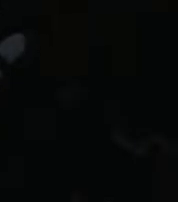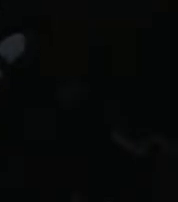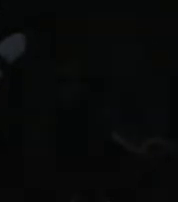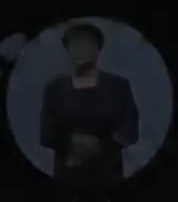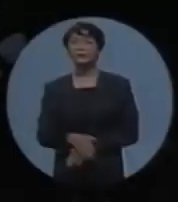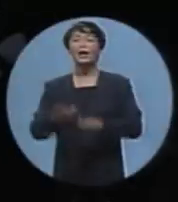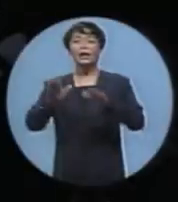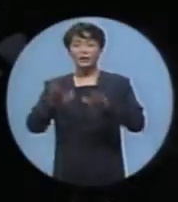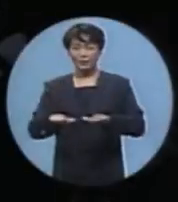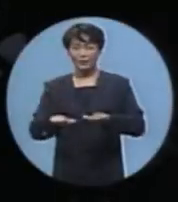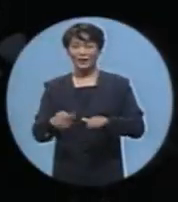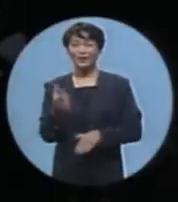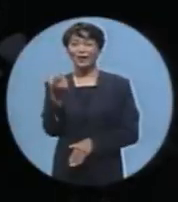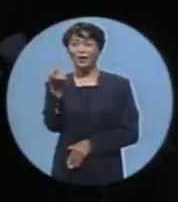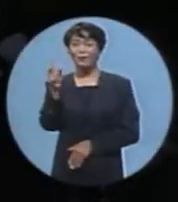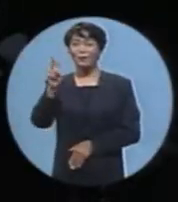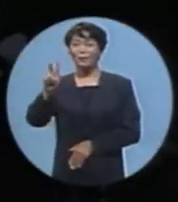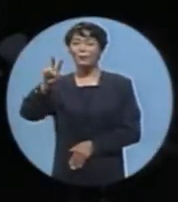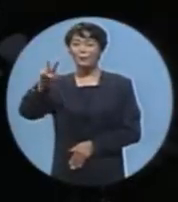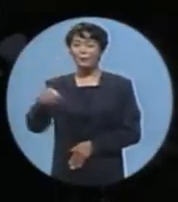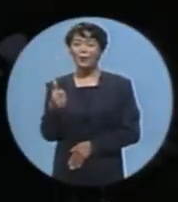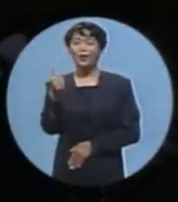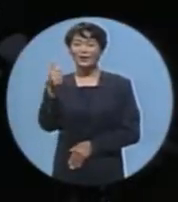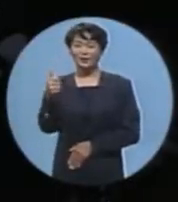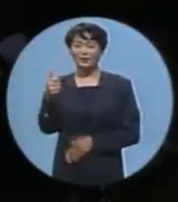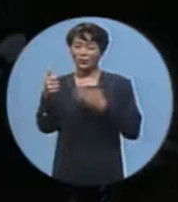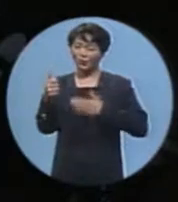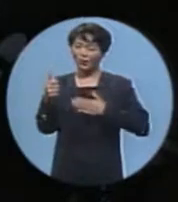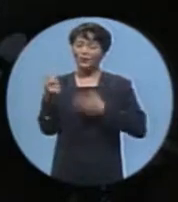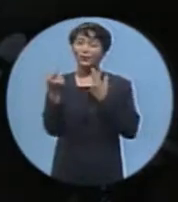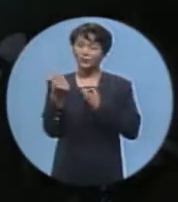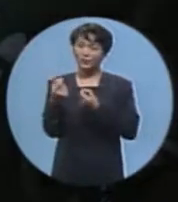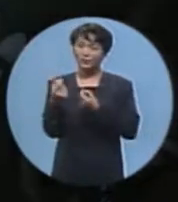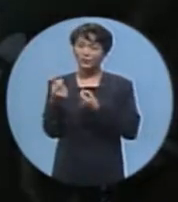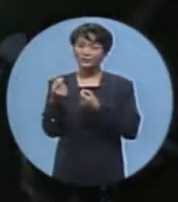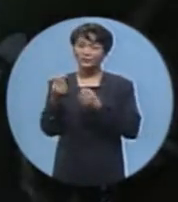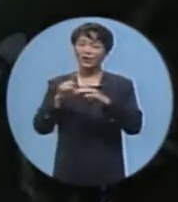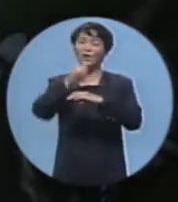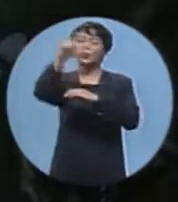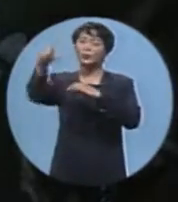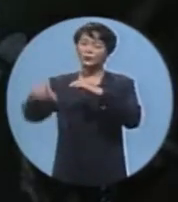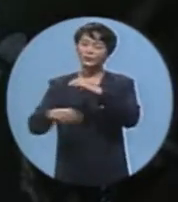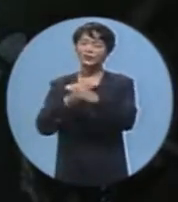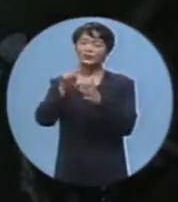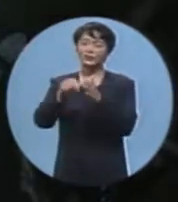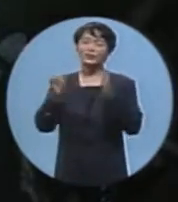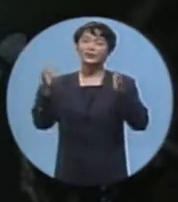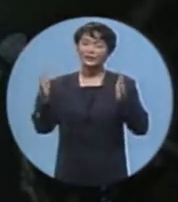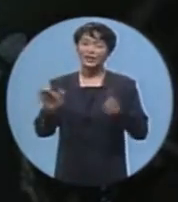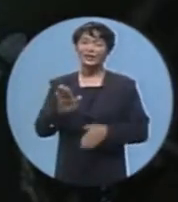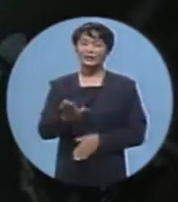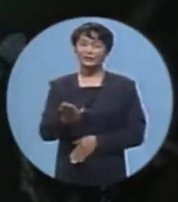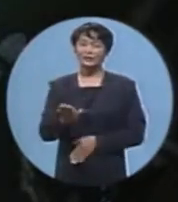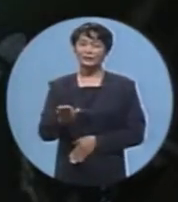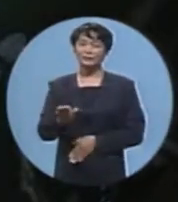今や毛利さんとお分かりの通り、宇宙時代です。太陽が見えてき